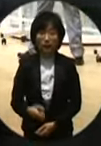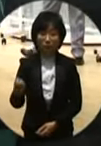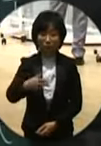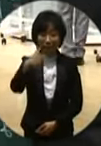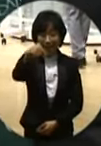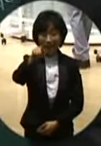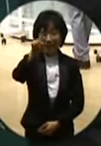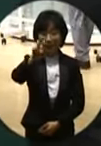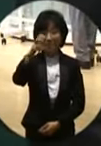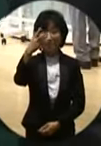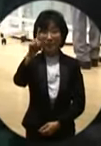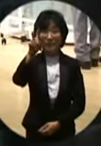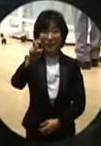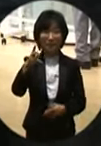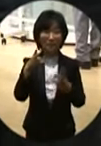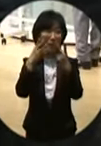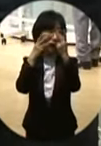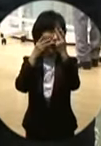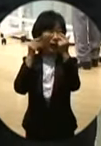감람산에서 주신 이 언약은